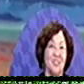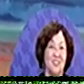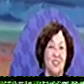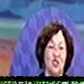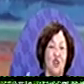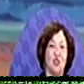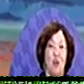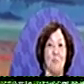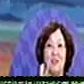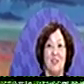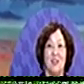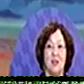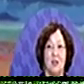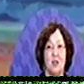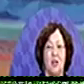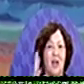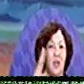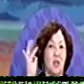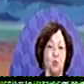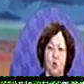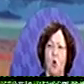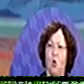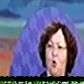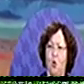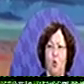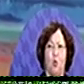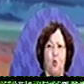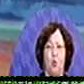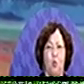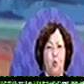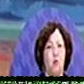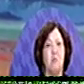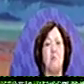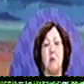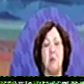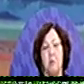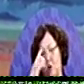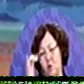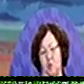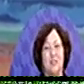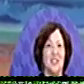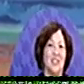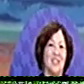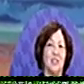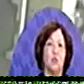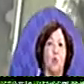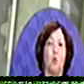дэлхийд тоглогдож тэр нь бол бас үнэлэгдсэн байгаа. Тэр бол энэ яалтчгүй манай Монголын язгуур урлаг, ялангуяа энэ ардын урлагтай салшгүй